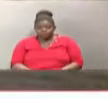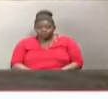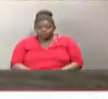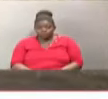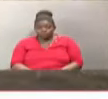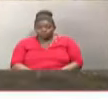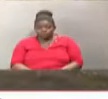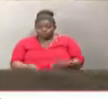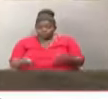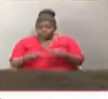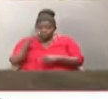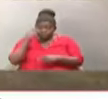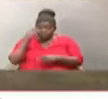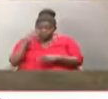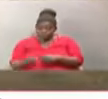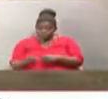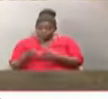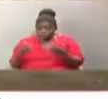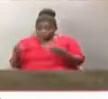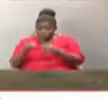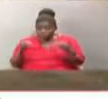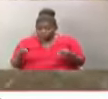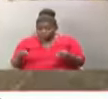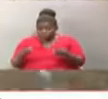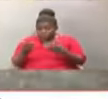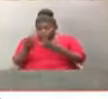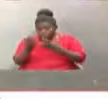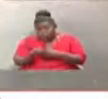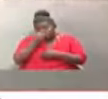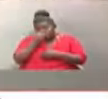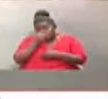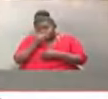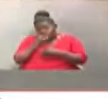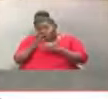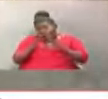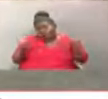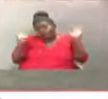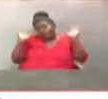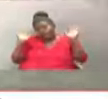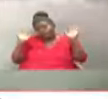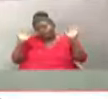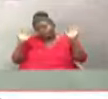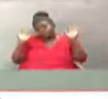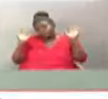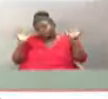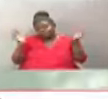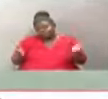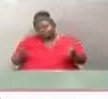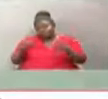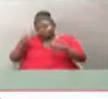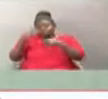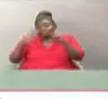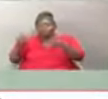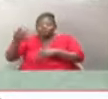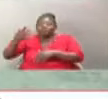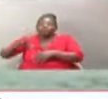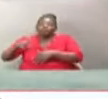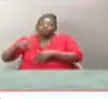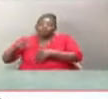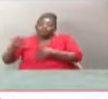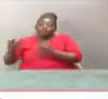Bwe raba nga naawe toseguka ng'ebyokukufuula ekyeggulo ng'ebyesonyiwa ng'owange ebwolekeza amazzi